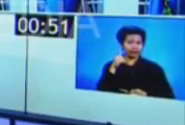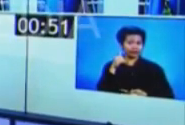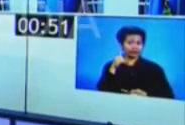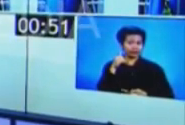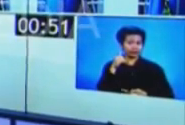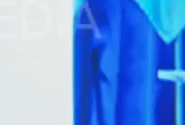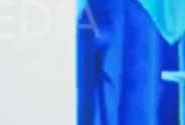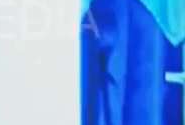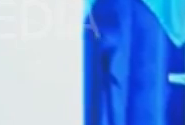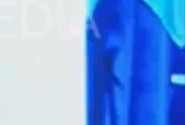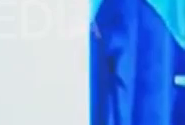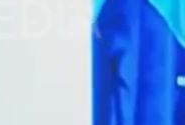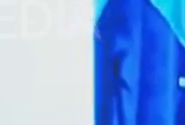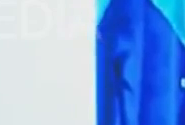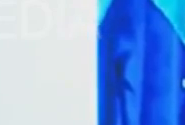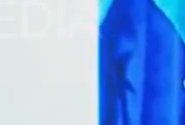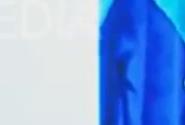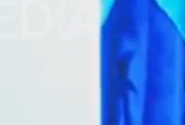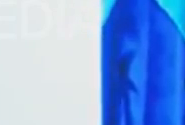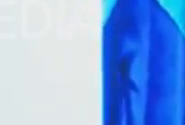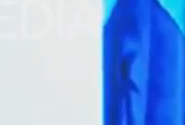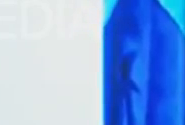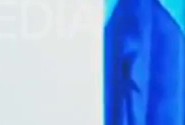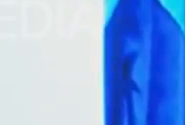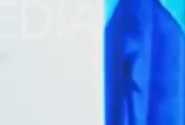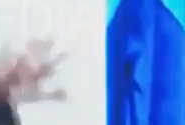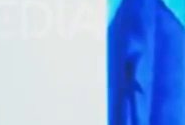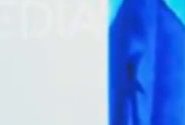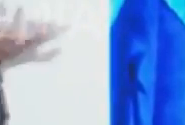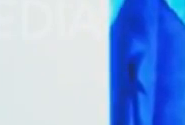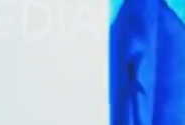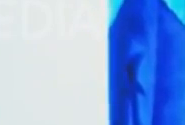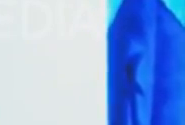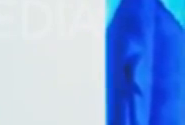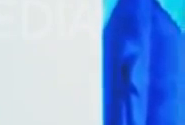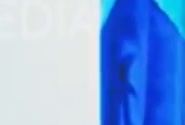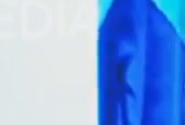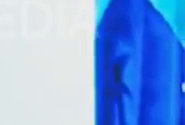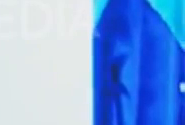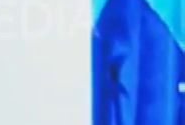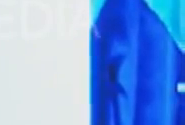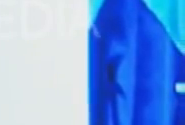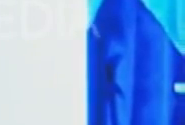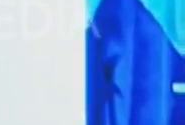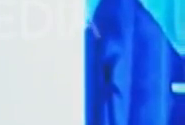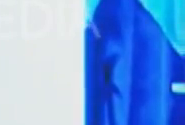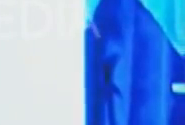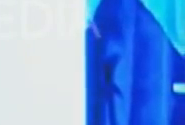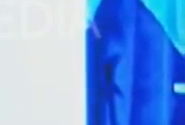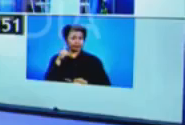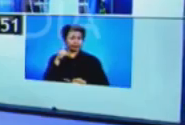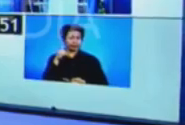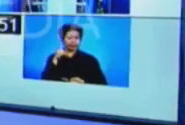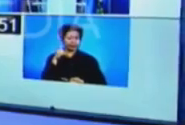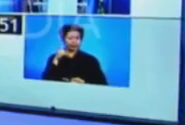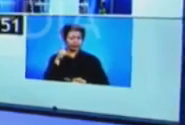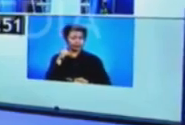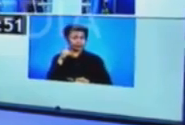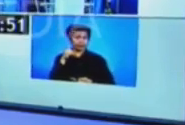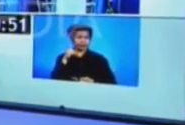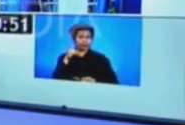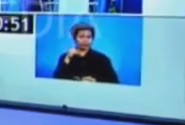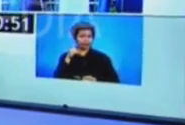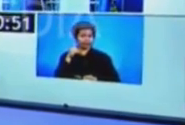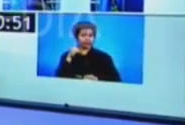menggunakan orang yang apalagi orang yang nama Rahma Nur nama-nama biasa ya di di Indonesia gitu ya tambahin aja Budi Bang